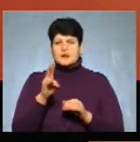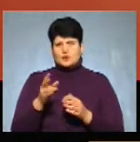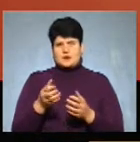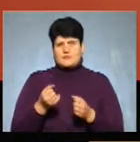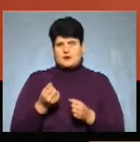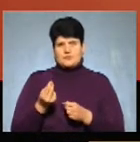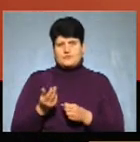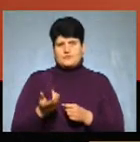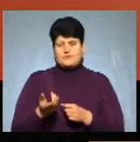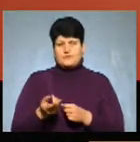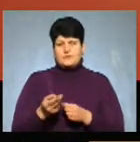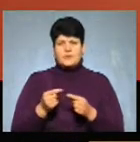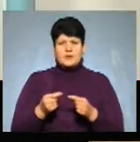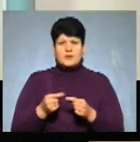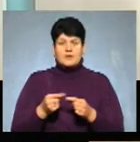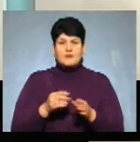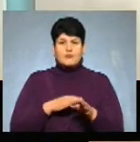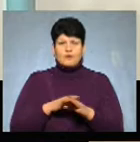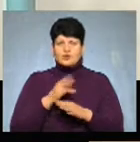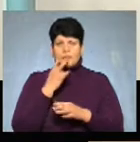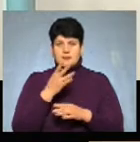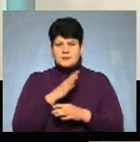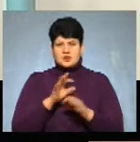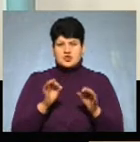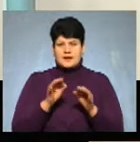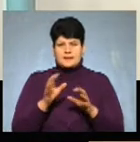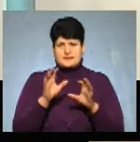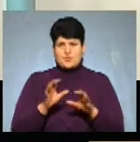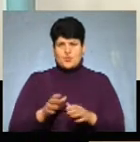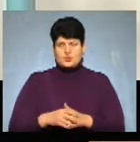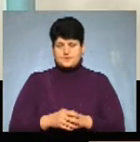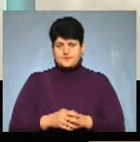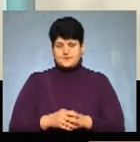ніхто не бере. Тобто абсолютно воно не передбачено ніяким законом.